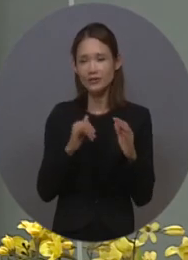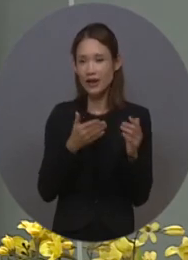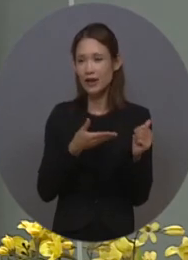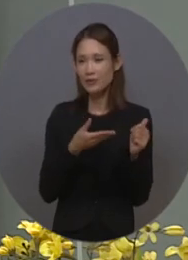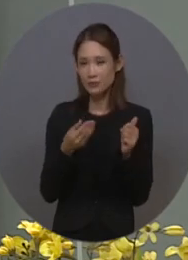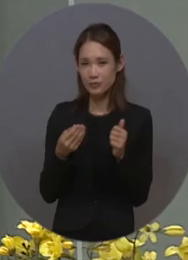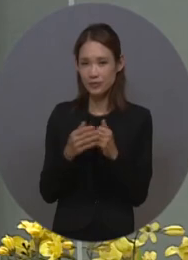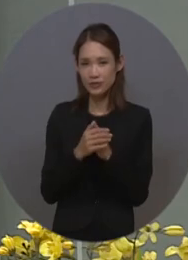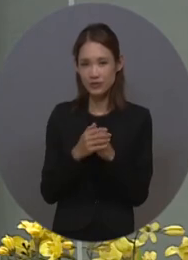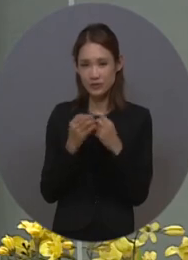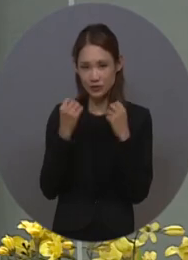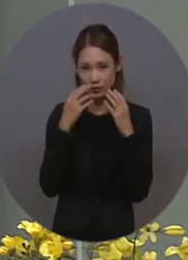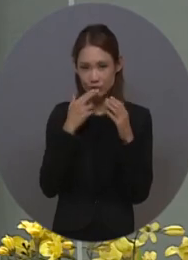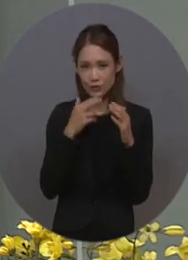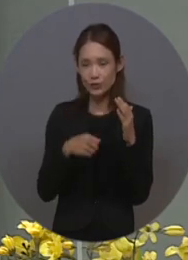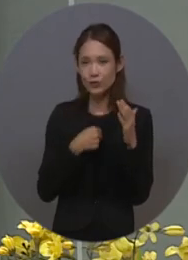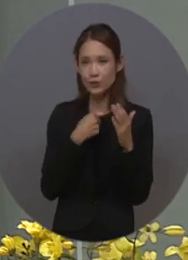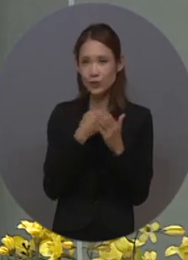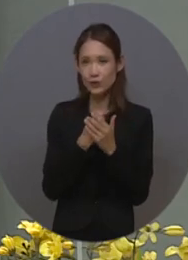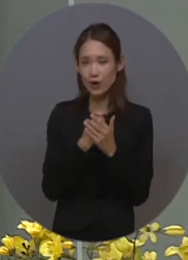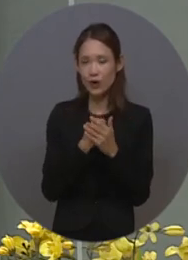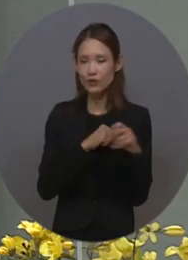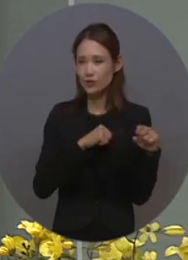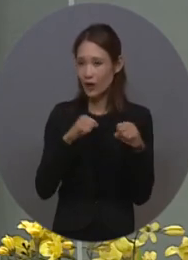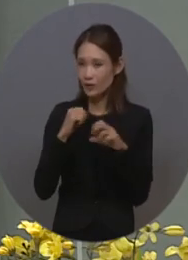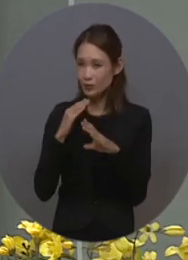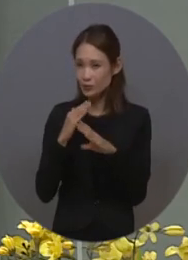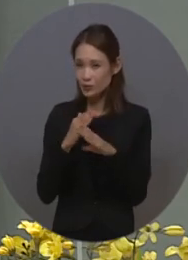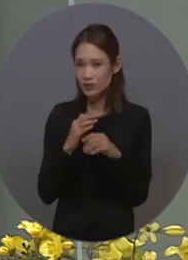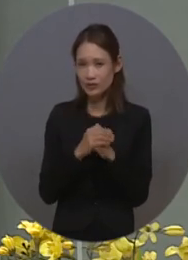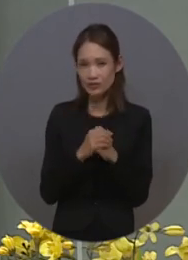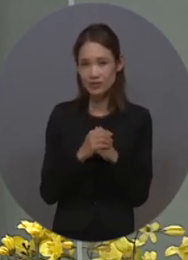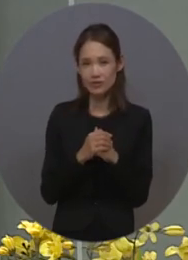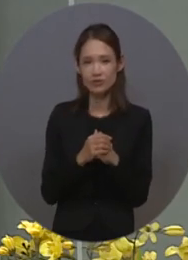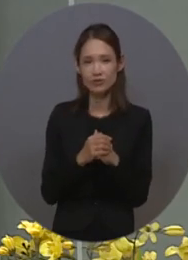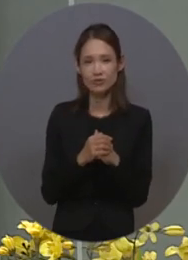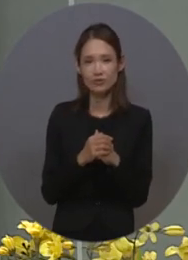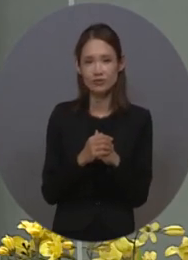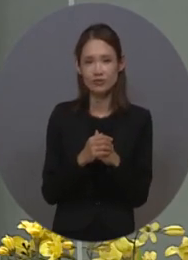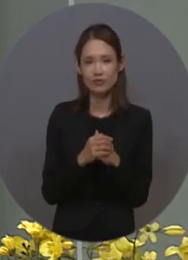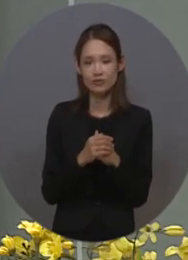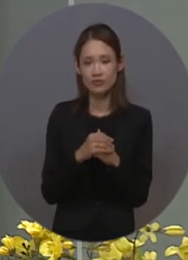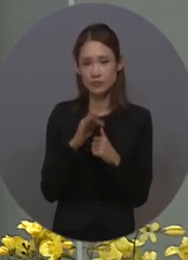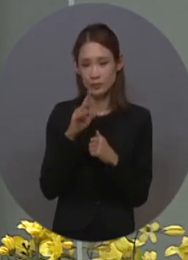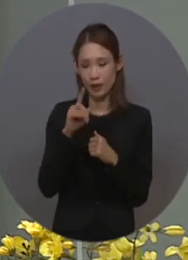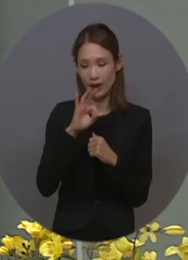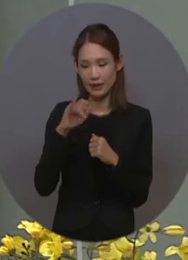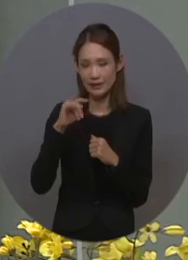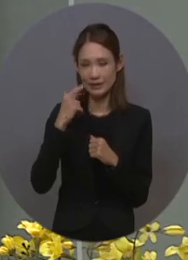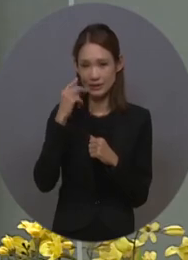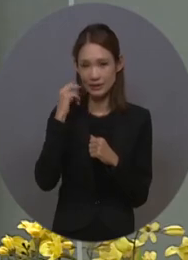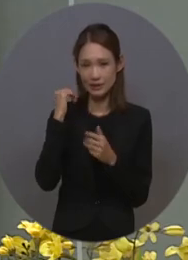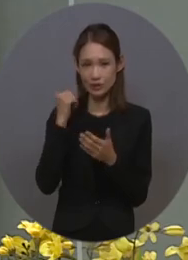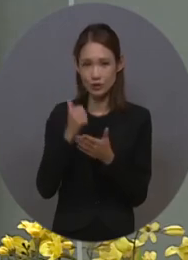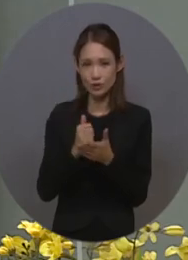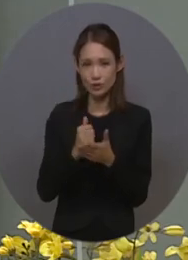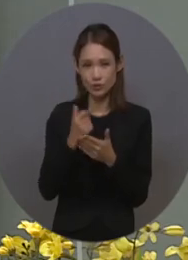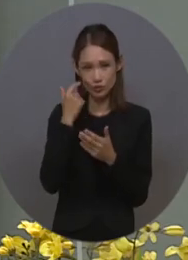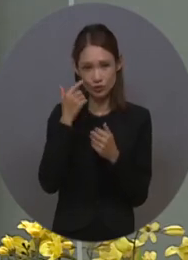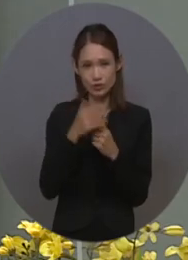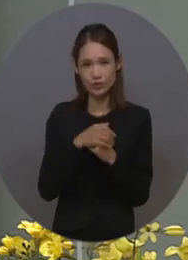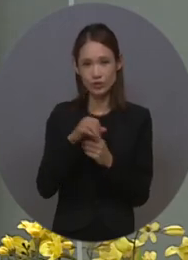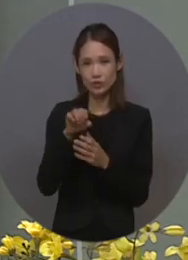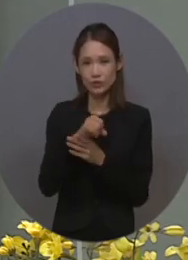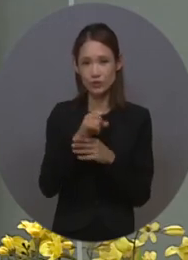이렇게 새로운 도전을 지금 하고 계시더라고요. 그래서 아까 그 뭐 바이든 대통령이 물어봤던